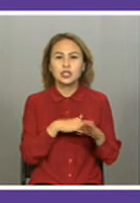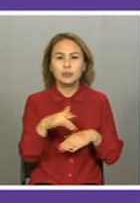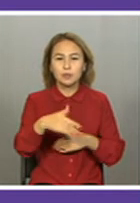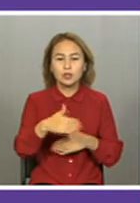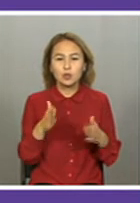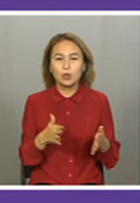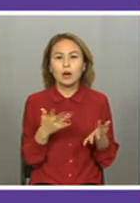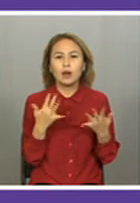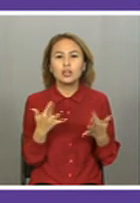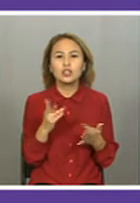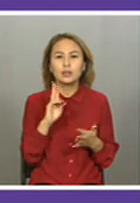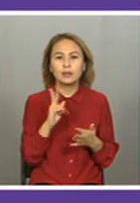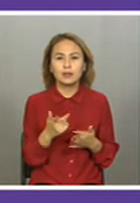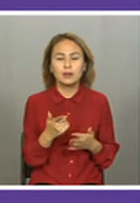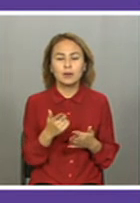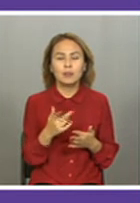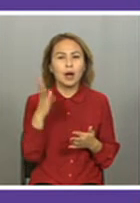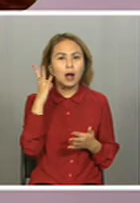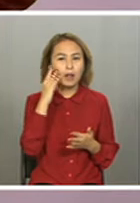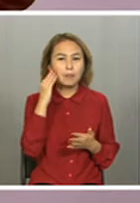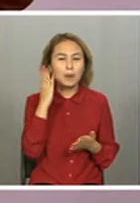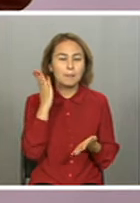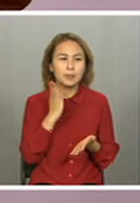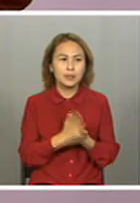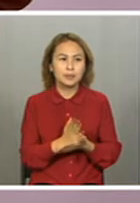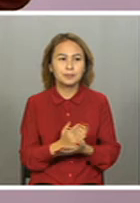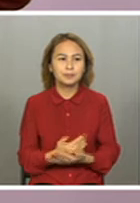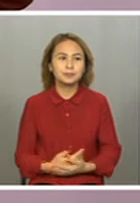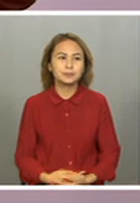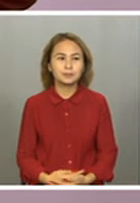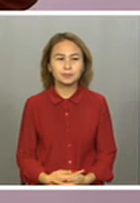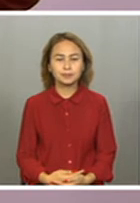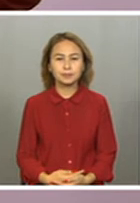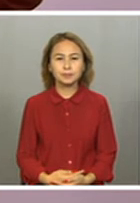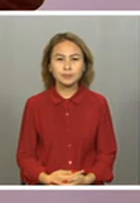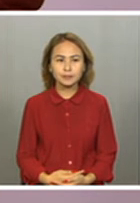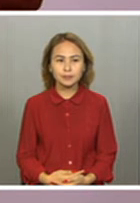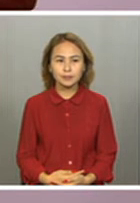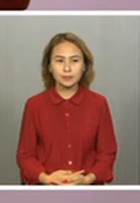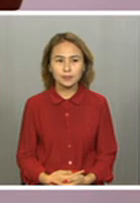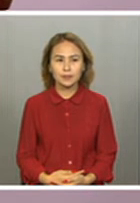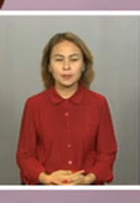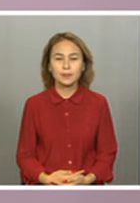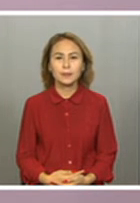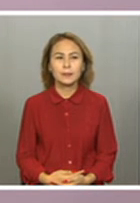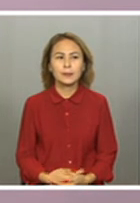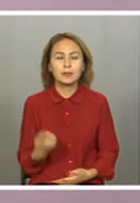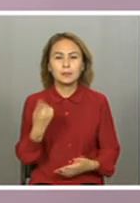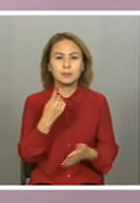неше килограмм алма бар? Балалар, алдымен есептің шартын құрып